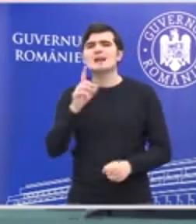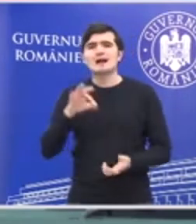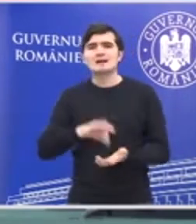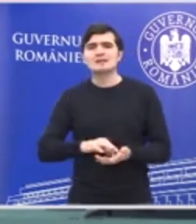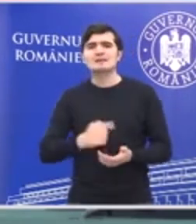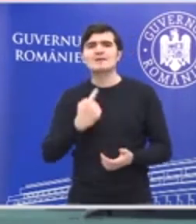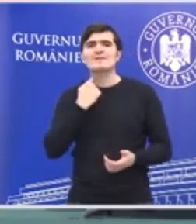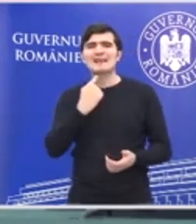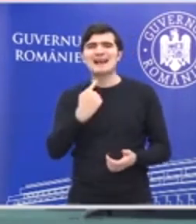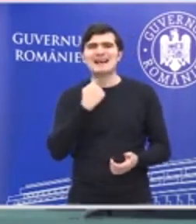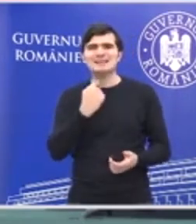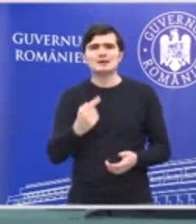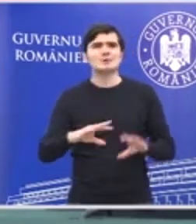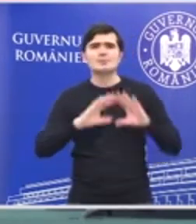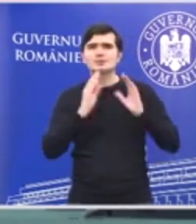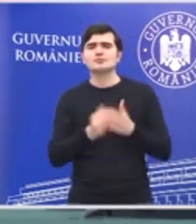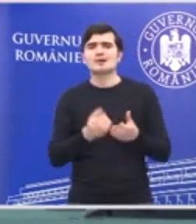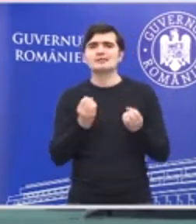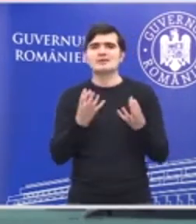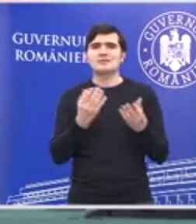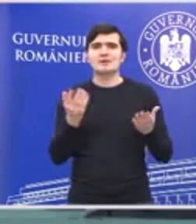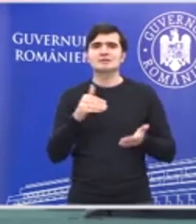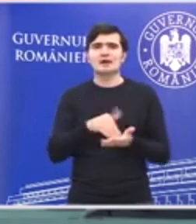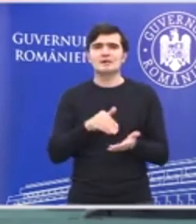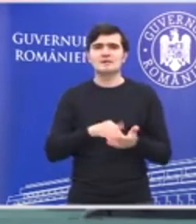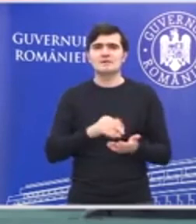săptămânal, toate informațiile de care fiecare are nevoie.